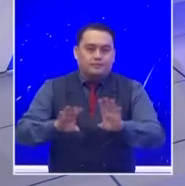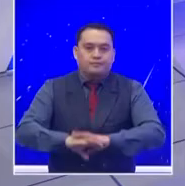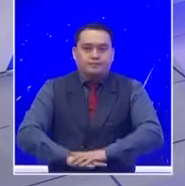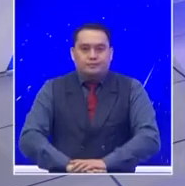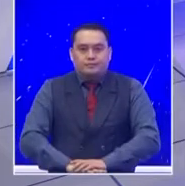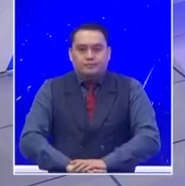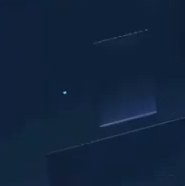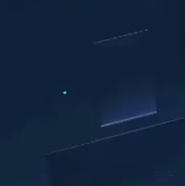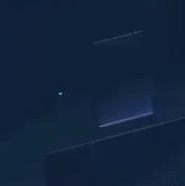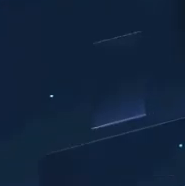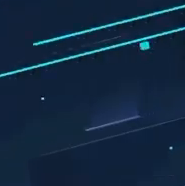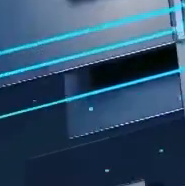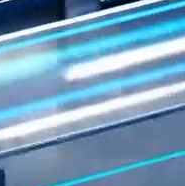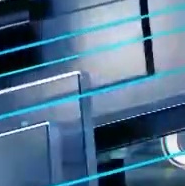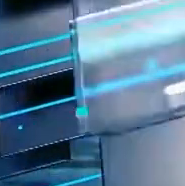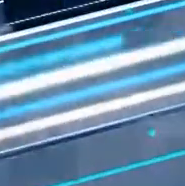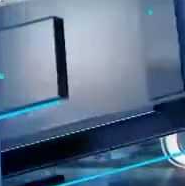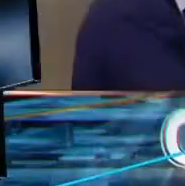важном.